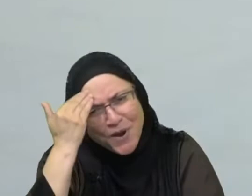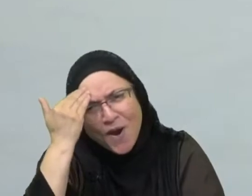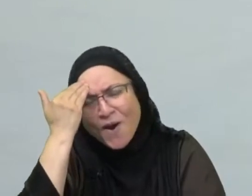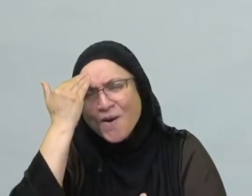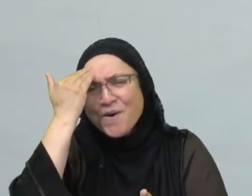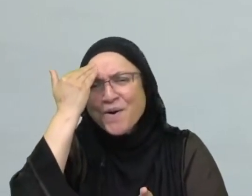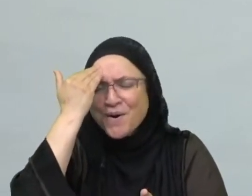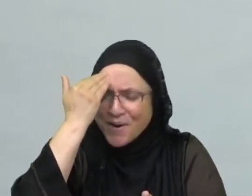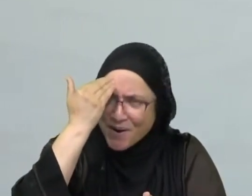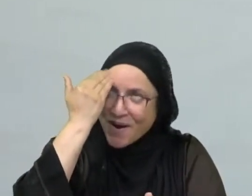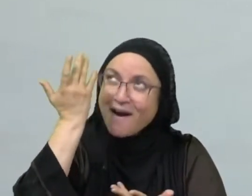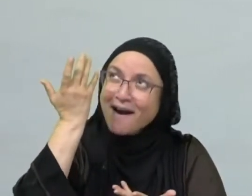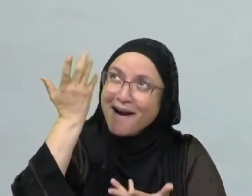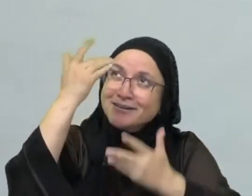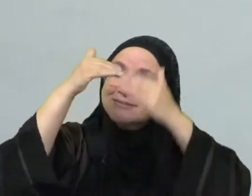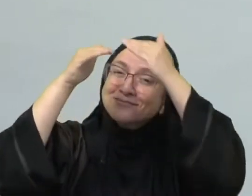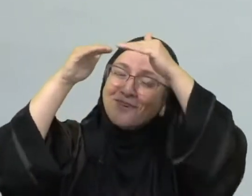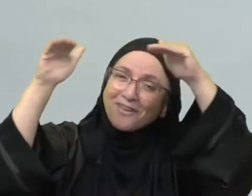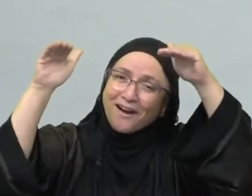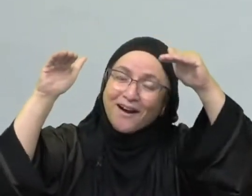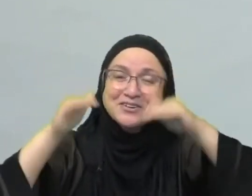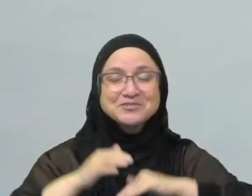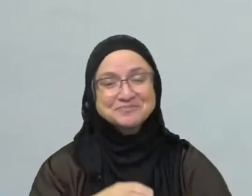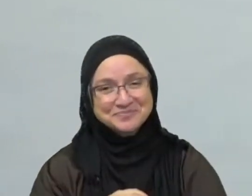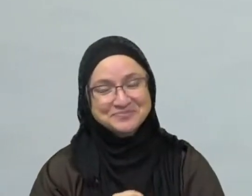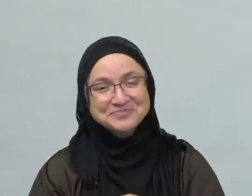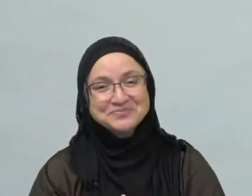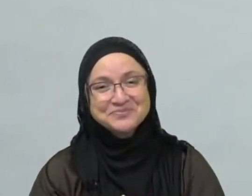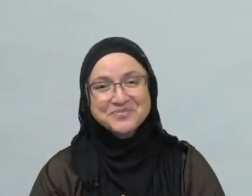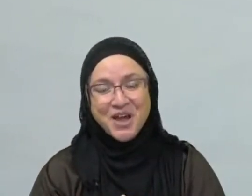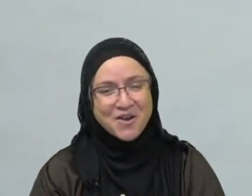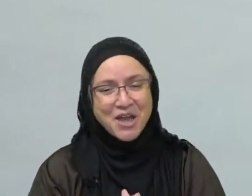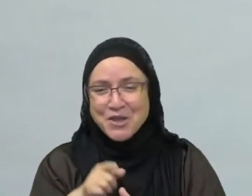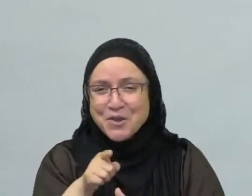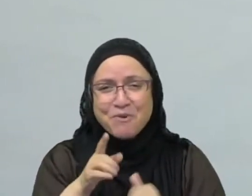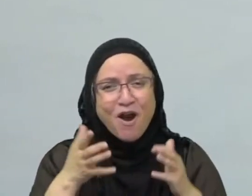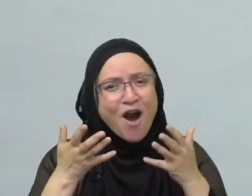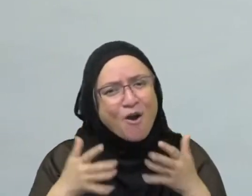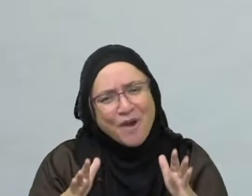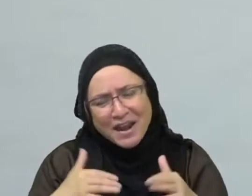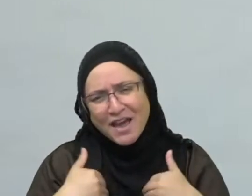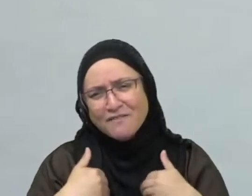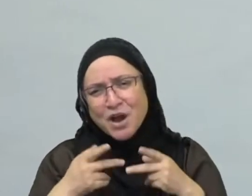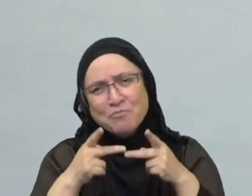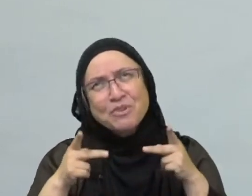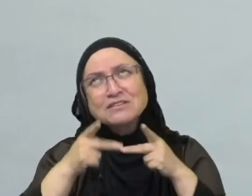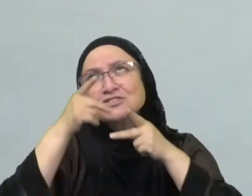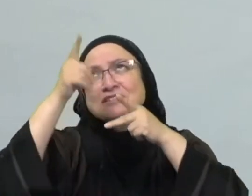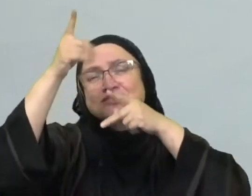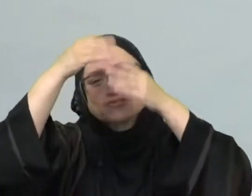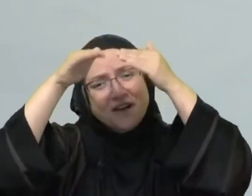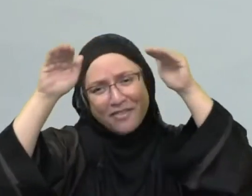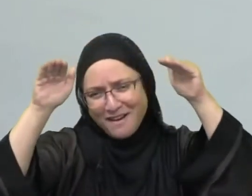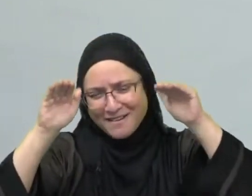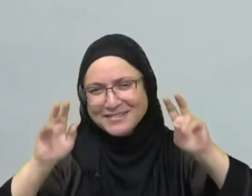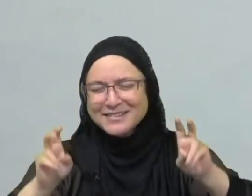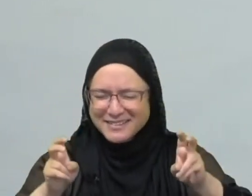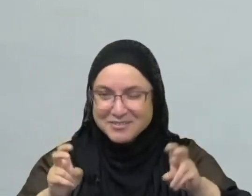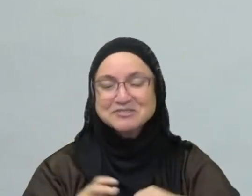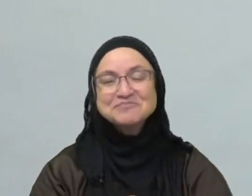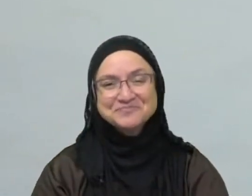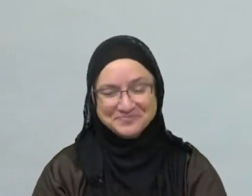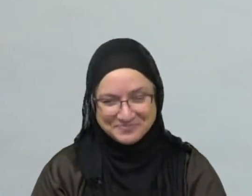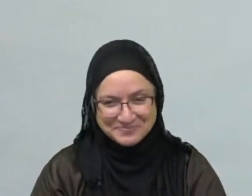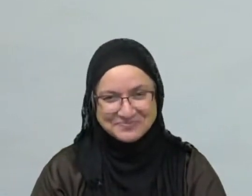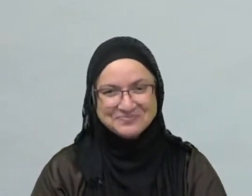you. It has a spot for you. وَمَنْ سَأَلَ اللَّهَ الْجَنَّةِ ثَلَاث مَرَّاتِ قَالَتْ الْجَنَّةِ اللَّهُمَ أَدْخِلْهُ الْجَنَّةِ. And the Prophet ﷺ said,